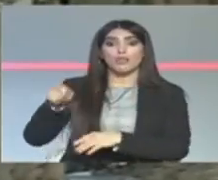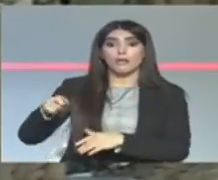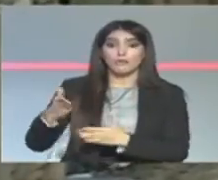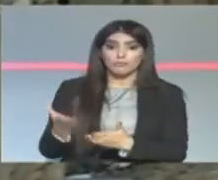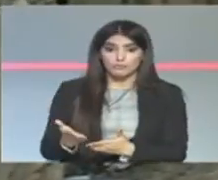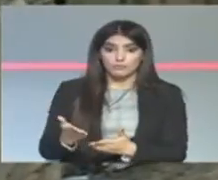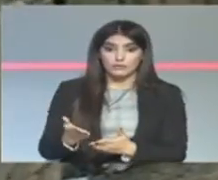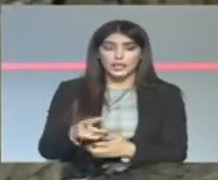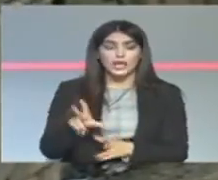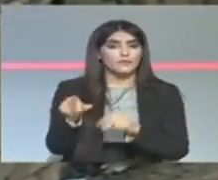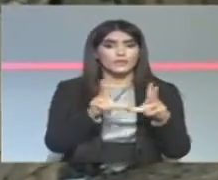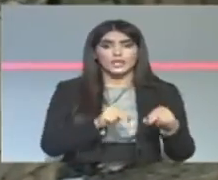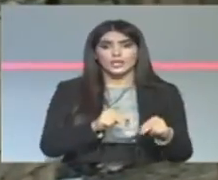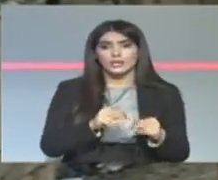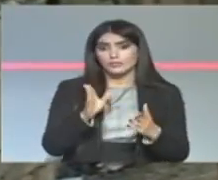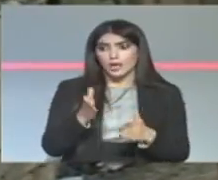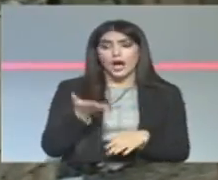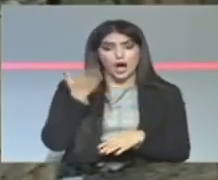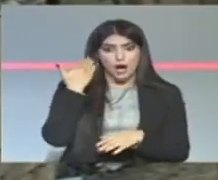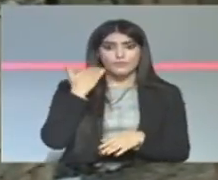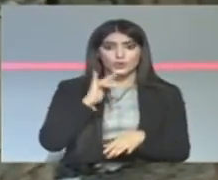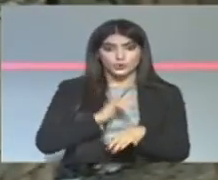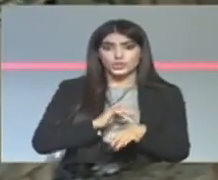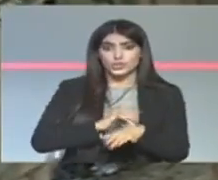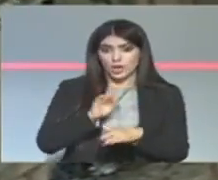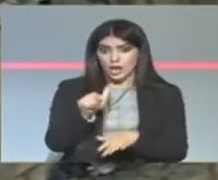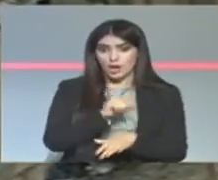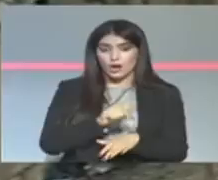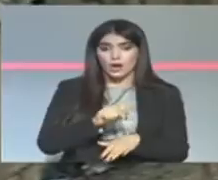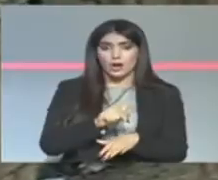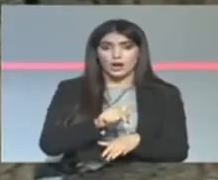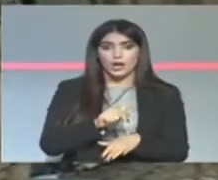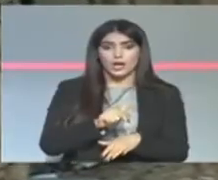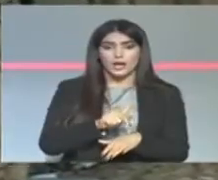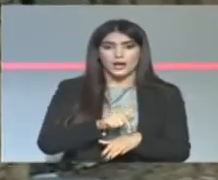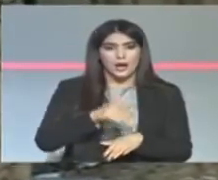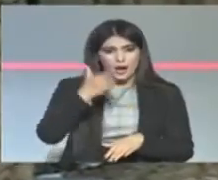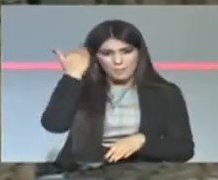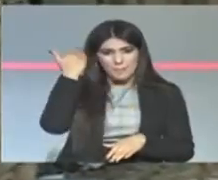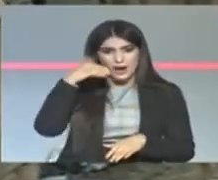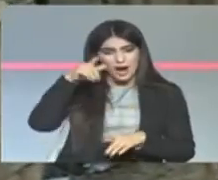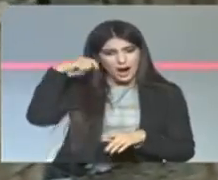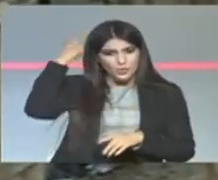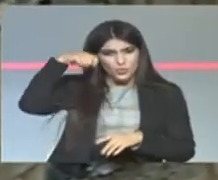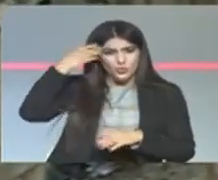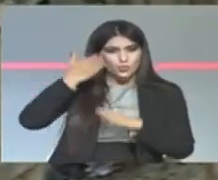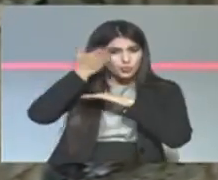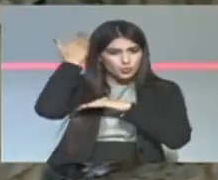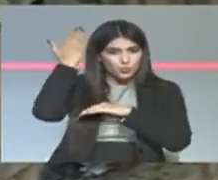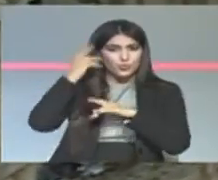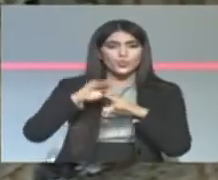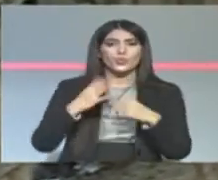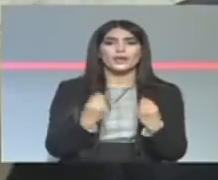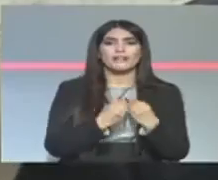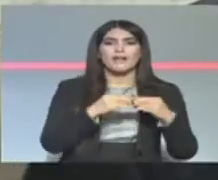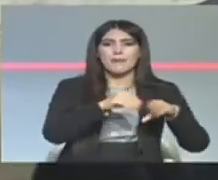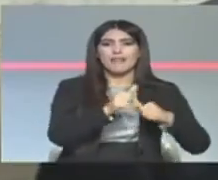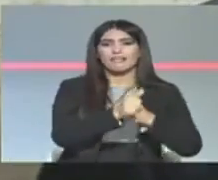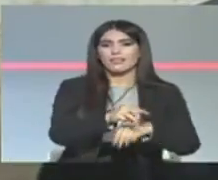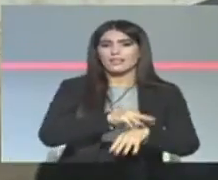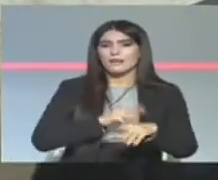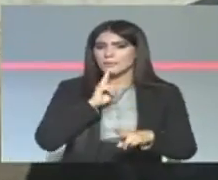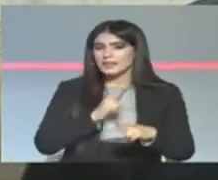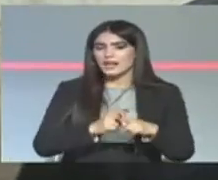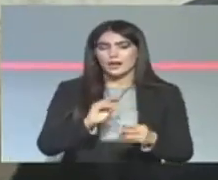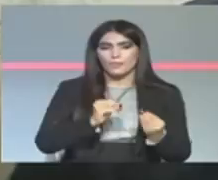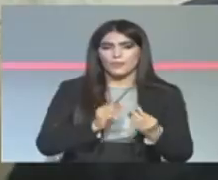فيما صار علينا في اه الولي الصالح اه المسيحي اللي فيه عندنا في ال